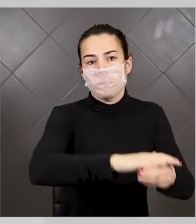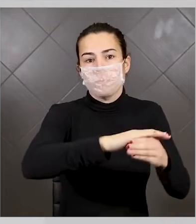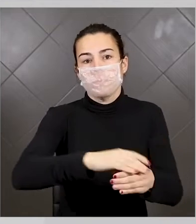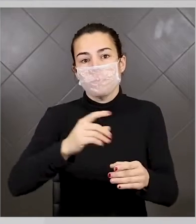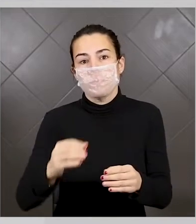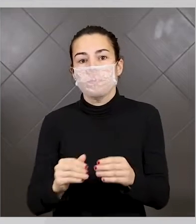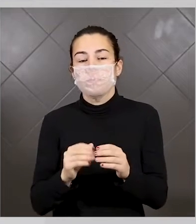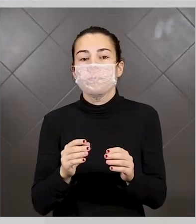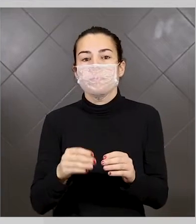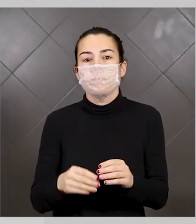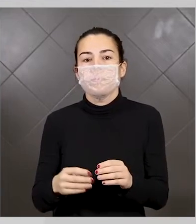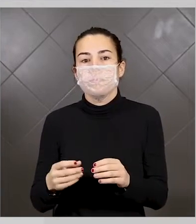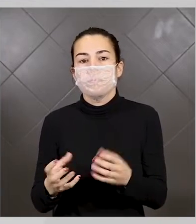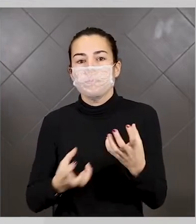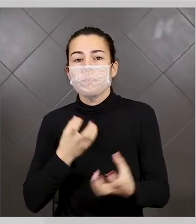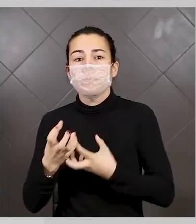a sobre de cada pastís